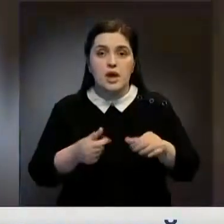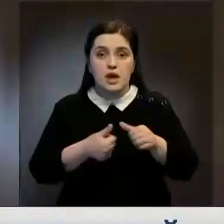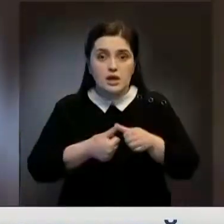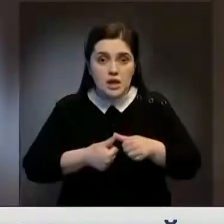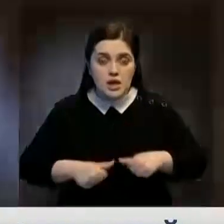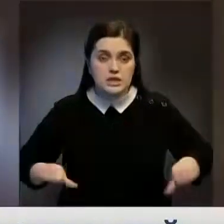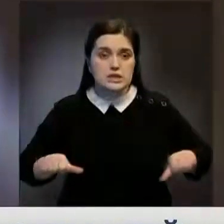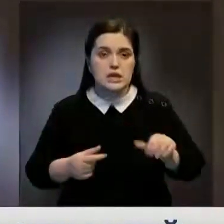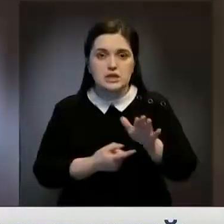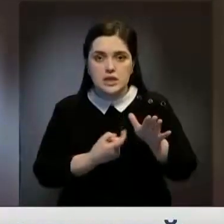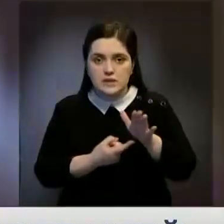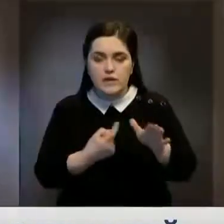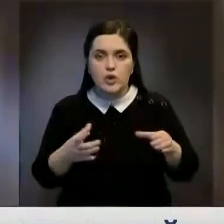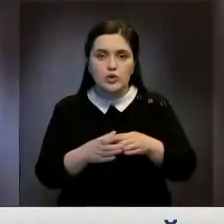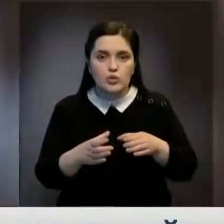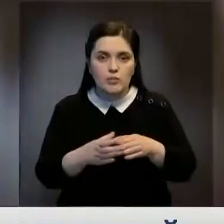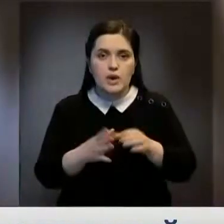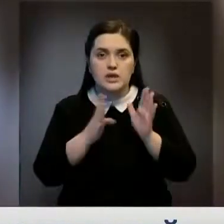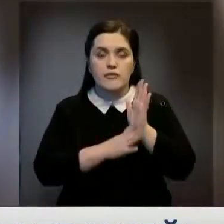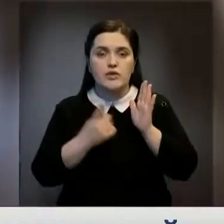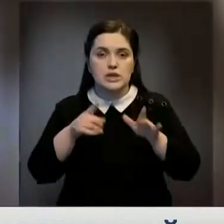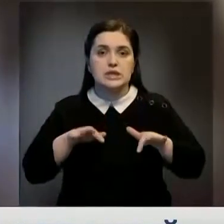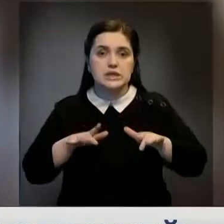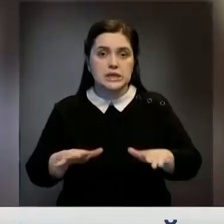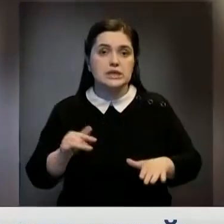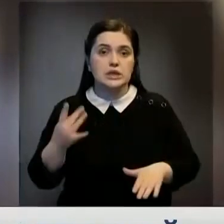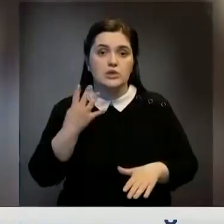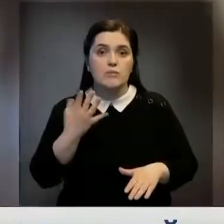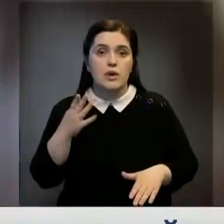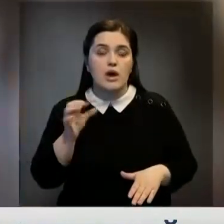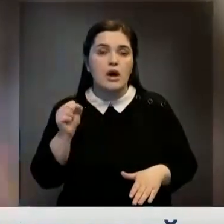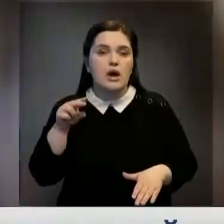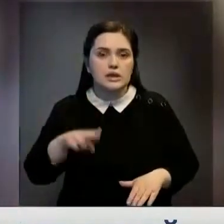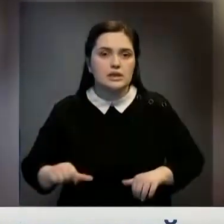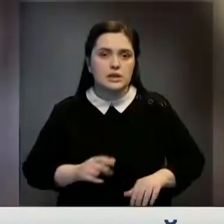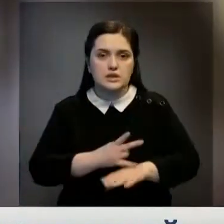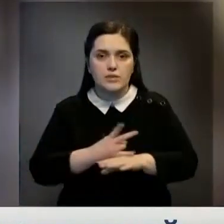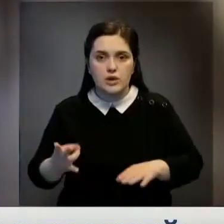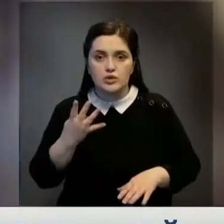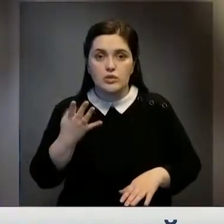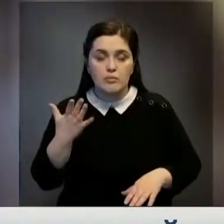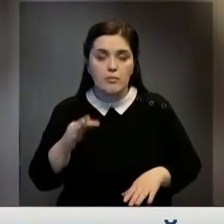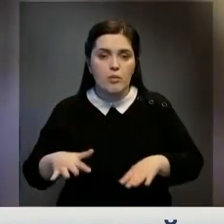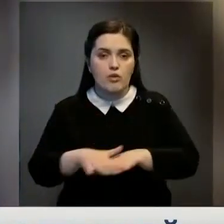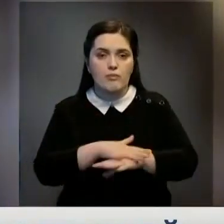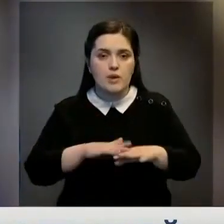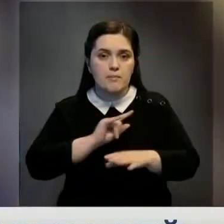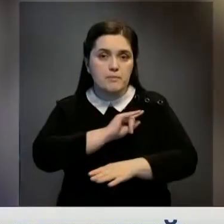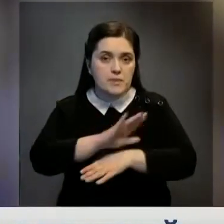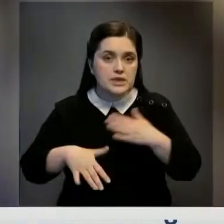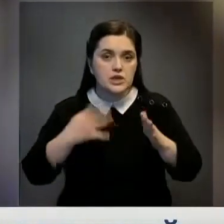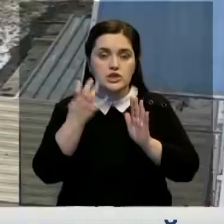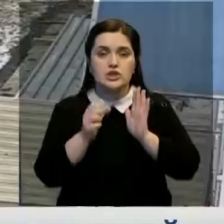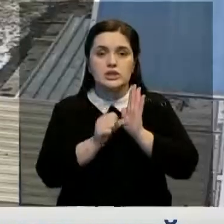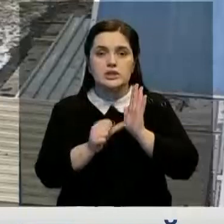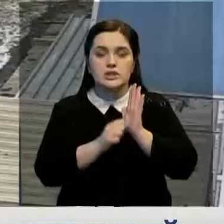Межведомственная следственная группа расследует 91 дело, из них 46 по актам терроризма, 45 по массовым